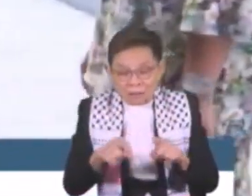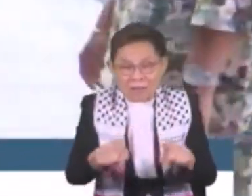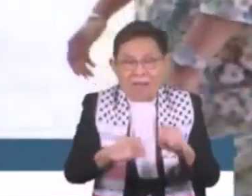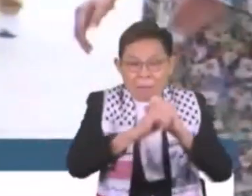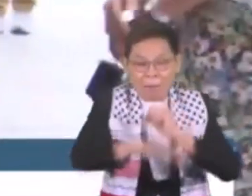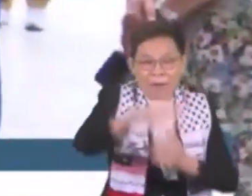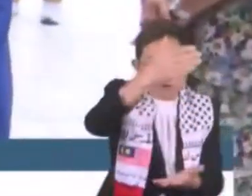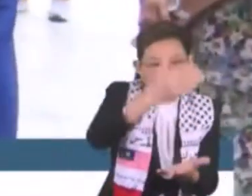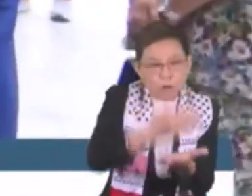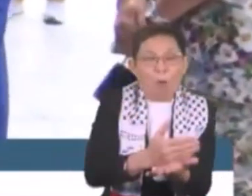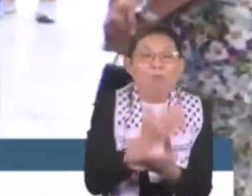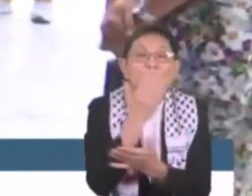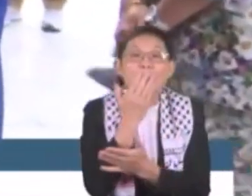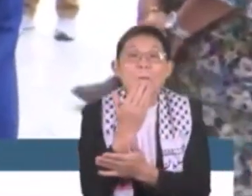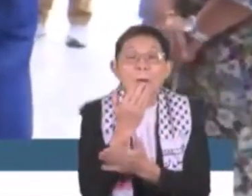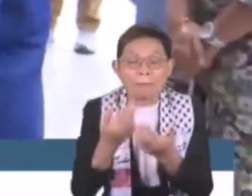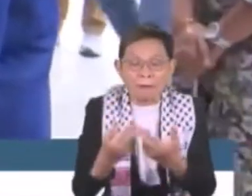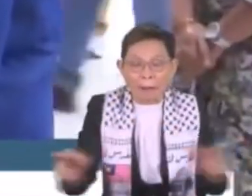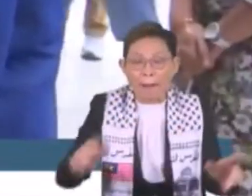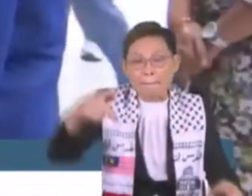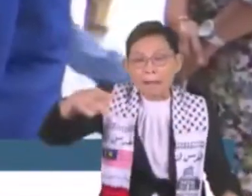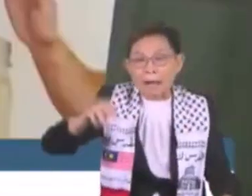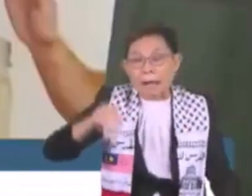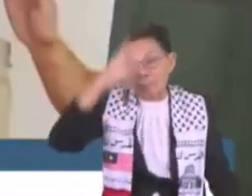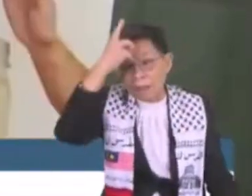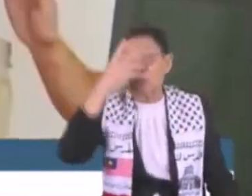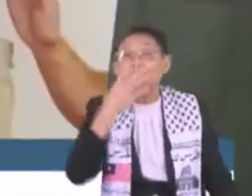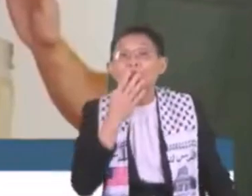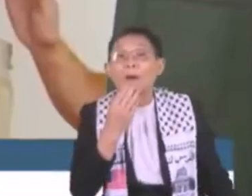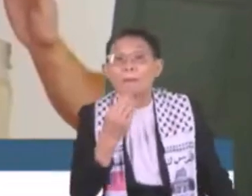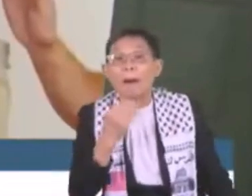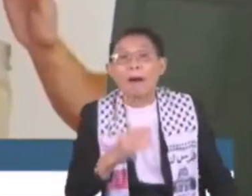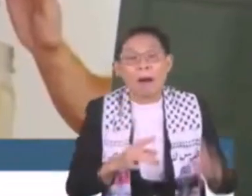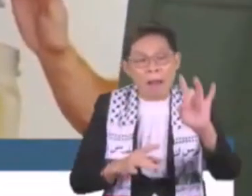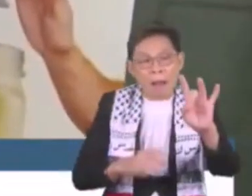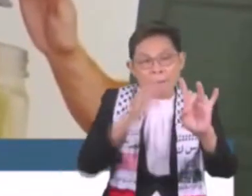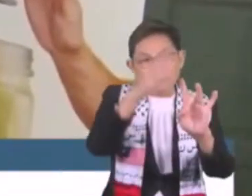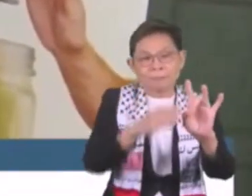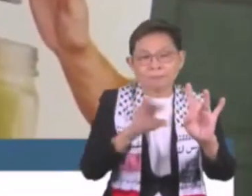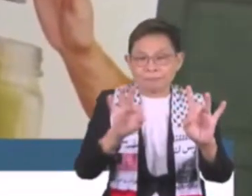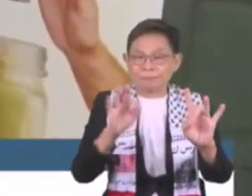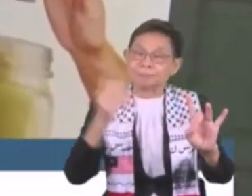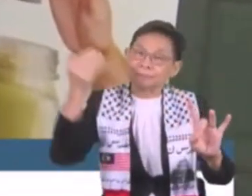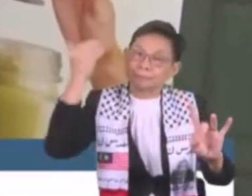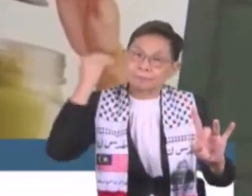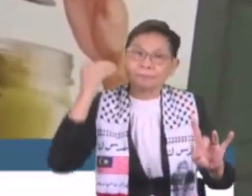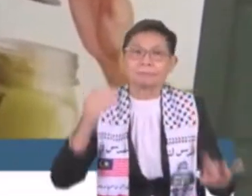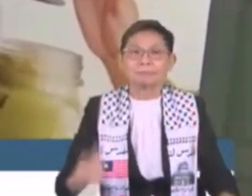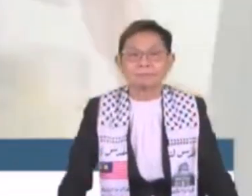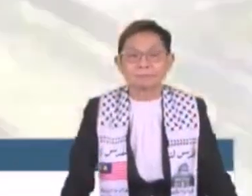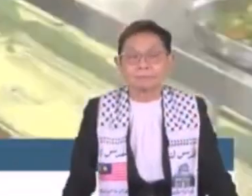kempen perangi gula yang dilancar Perdana Menteri Datuk Seri Anwar Ibrahim 8 September lalu.